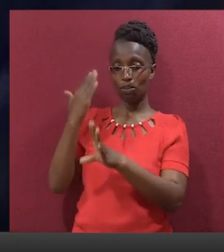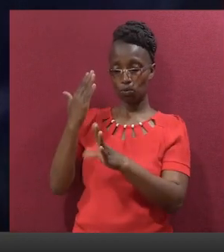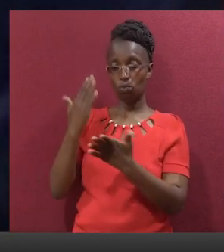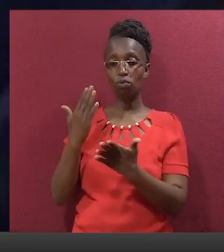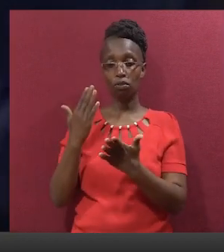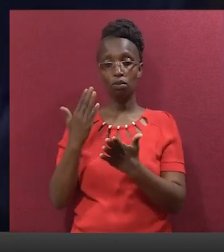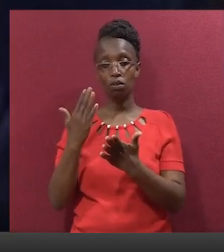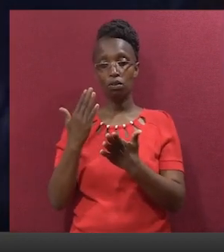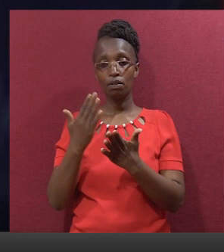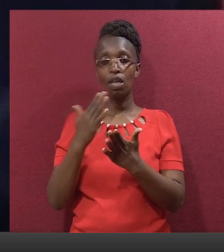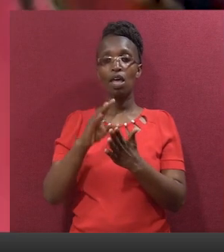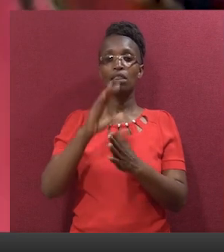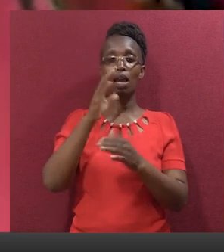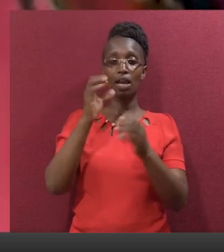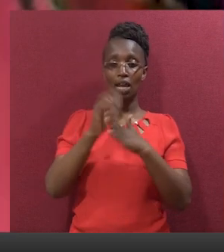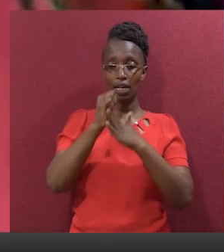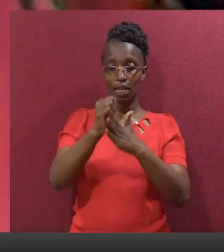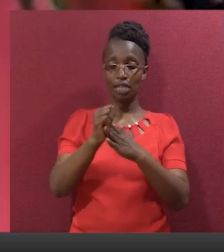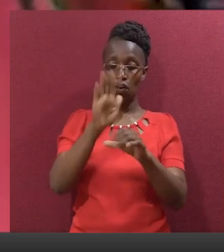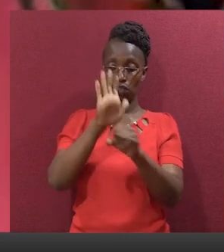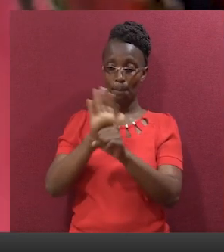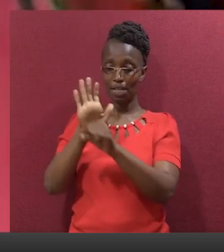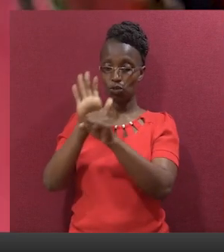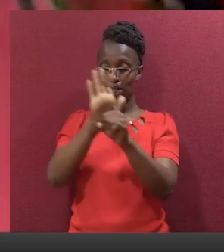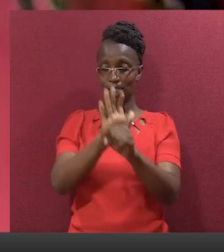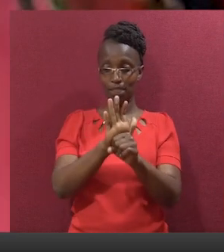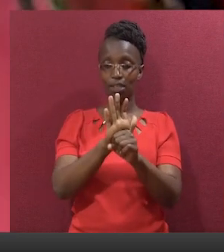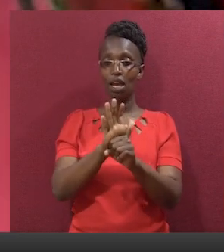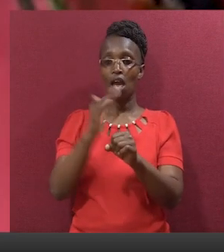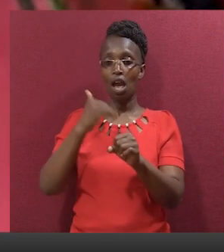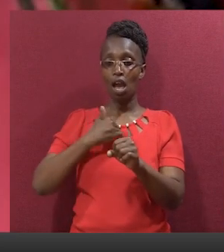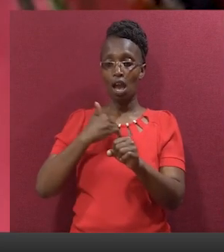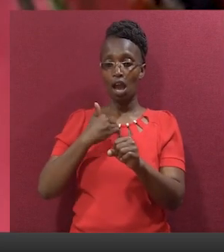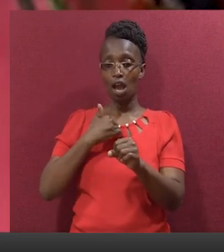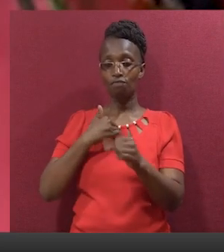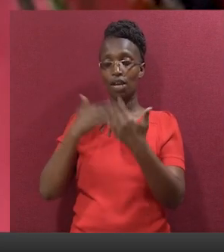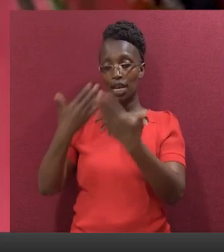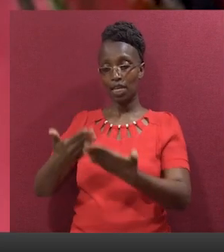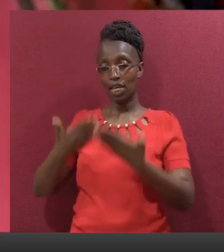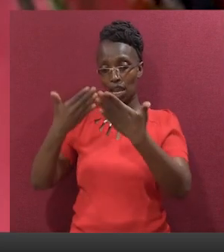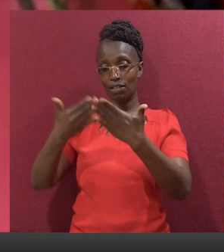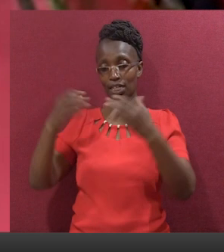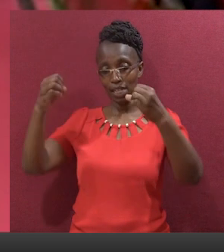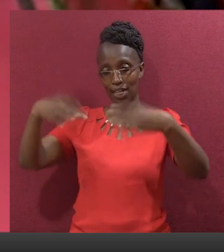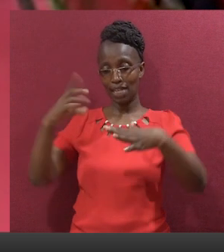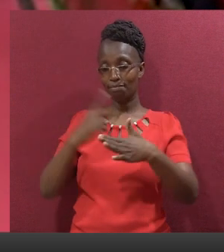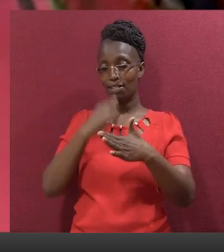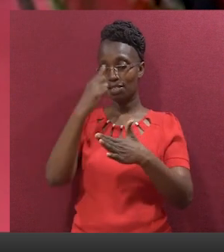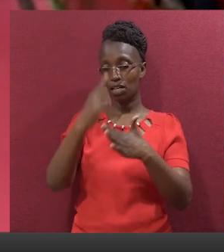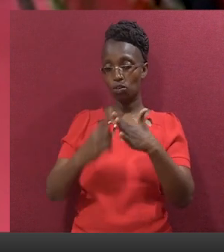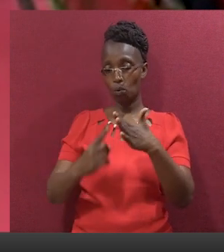of the DPP, Honorable Speaker. Ichung'wa aidha ameweka wazi sababu za kumtema Peninah